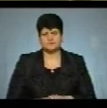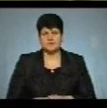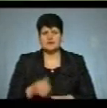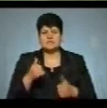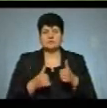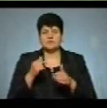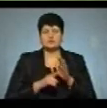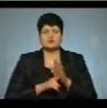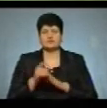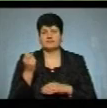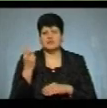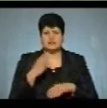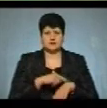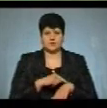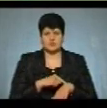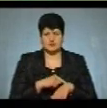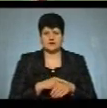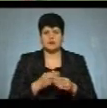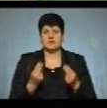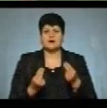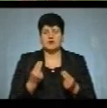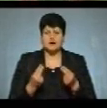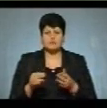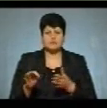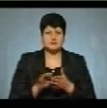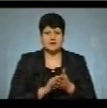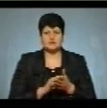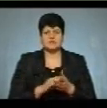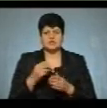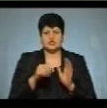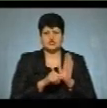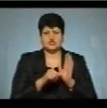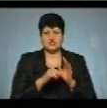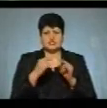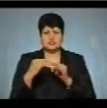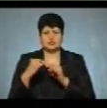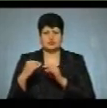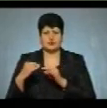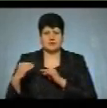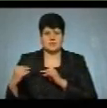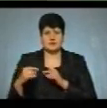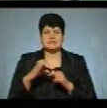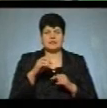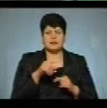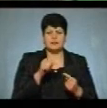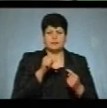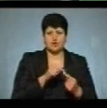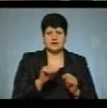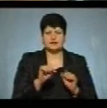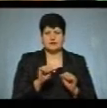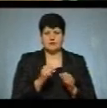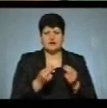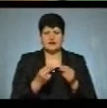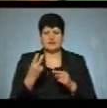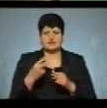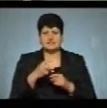Змагання стартували о 12-й годині. Грають одночасно на 6 столах. За 6-м – скалат проти Теребовлі. Гра триває 20 хвилин